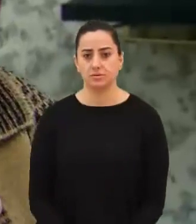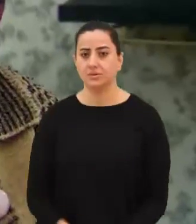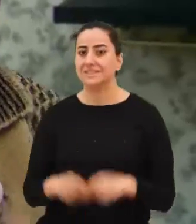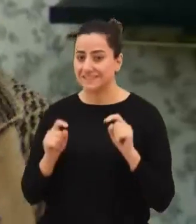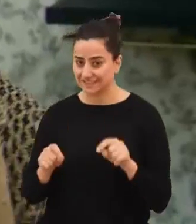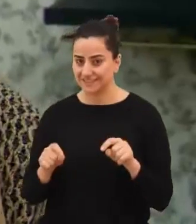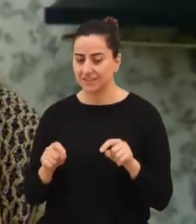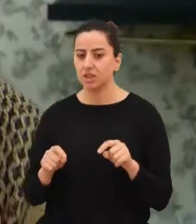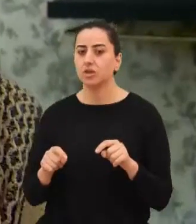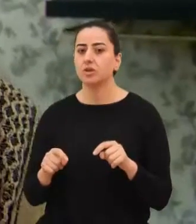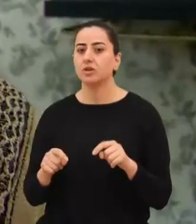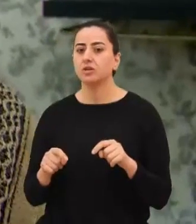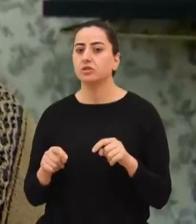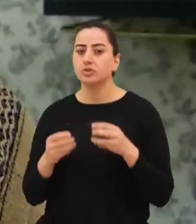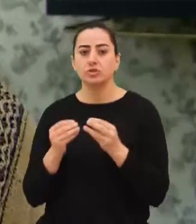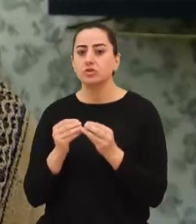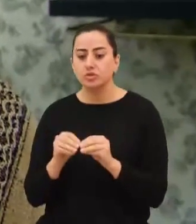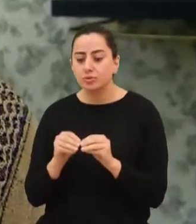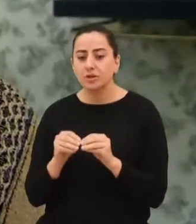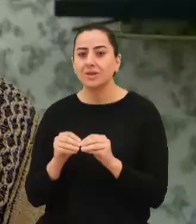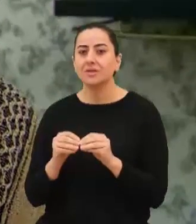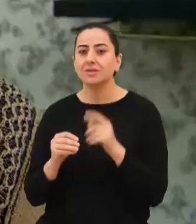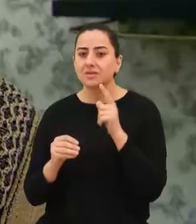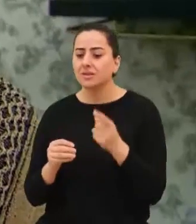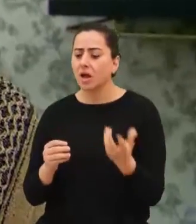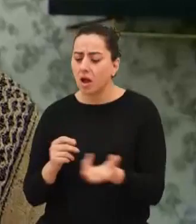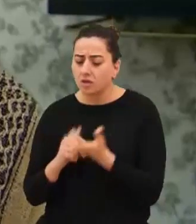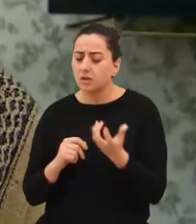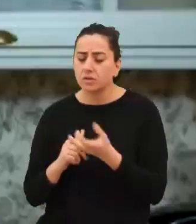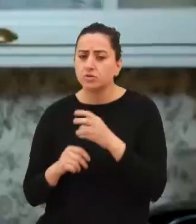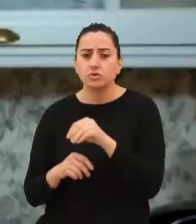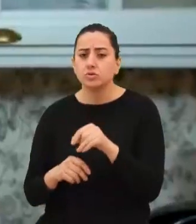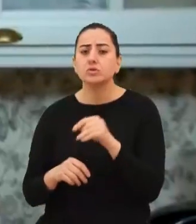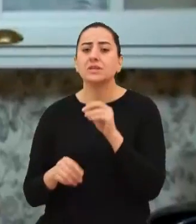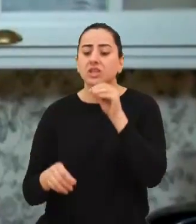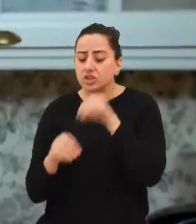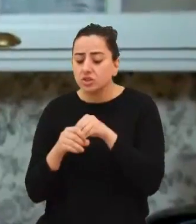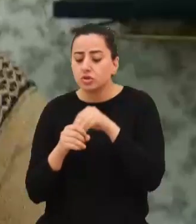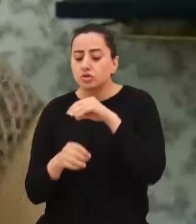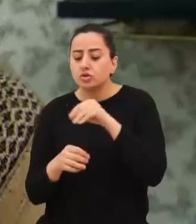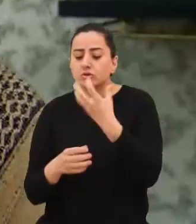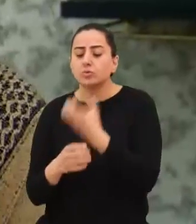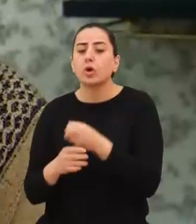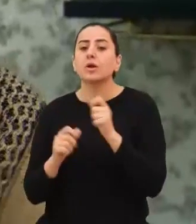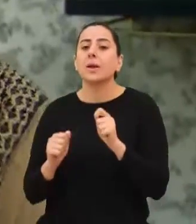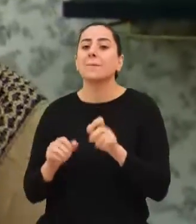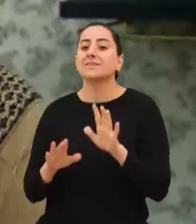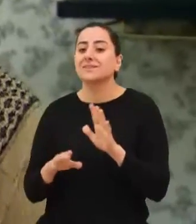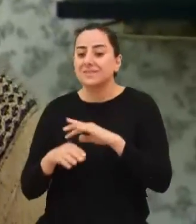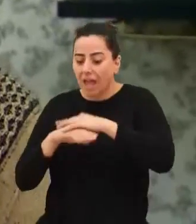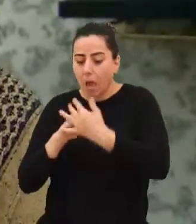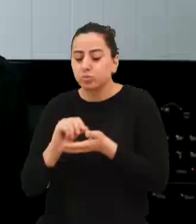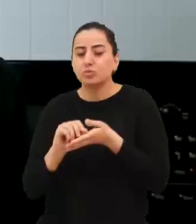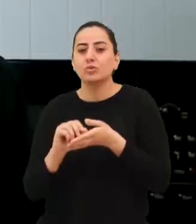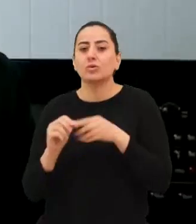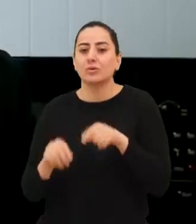Şimdi Rüyam Hanım, yumurtayı siz istediğiniz kadar haşladığınızda tuzlayın. O içine tuz geçmez. Neden biliyor musunuz? Çünkü kabuklu bir